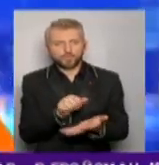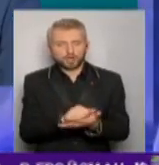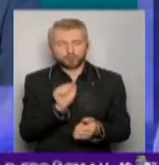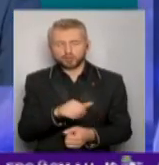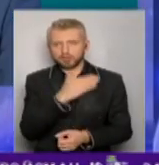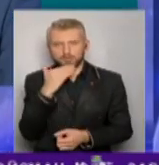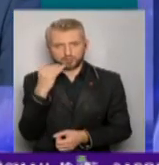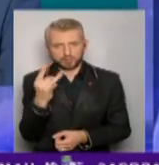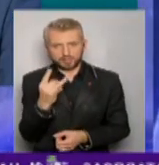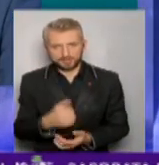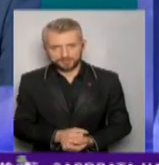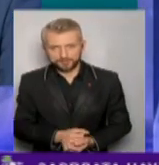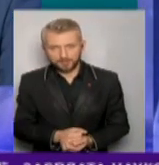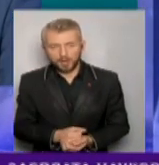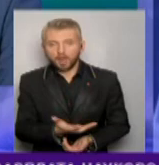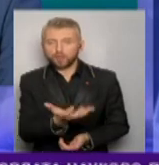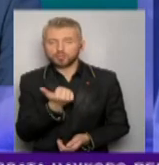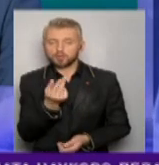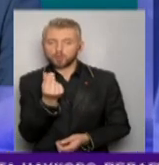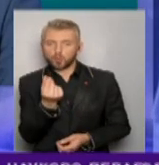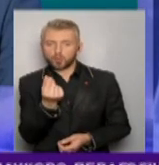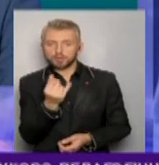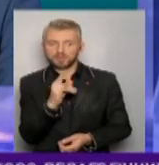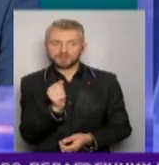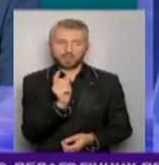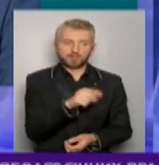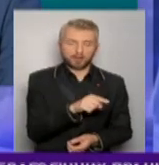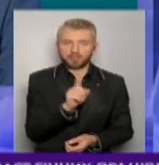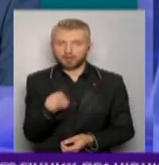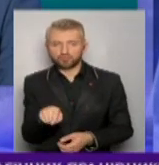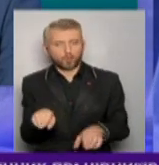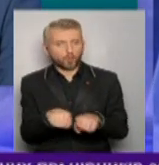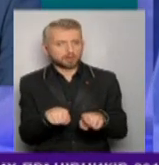багато разів. А отримати гроші і за те, і за інше однакові.